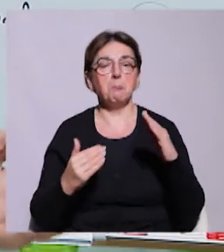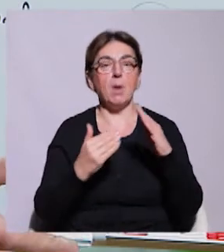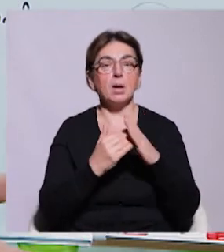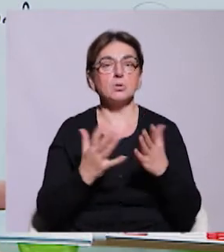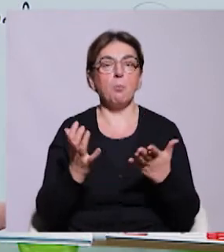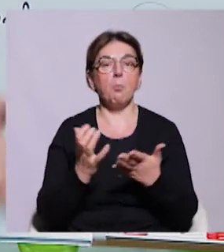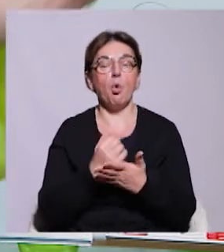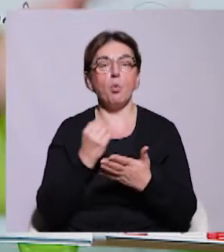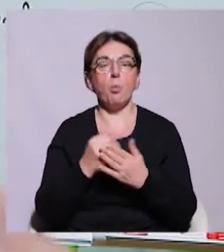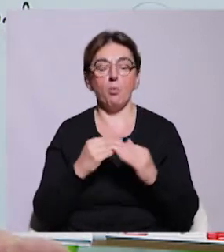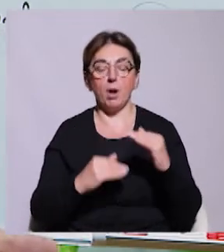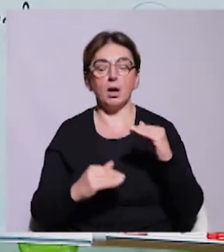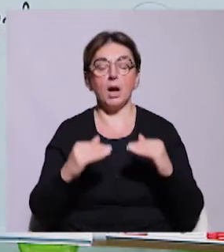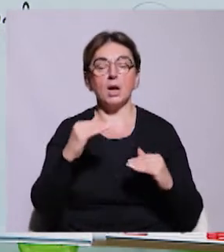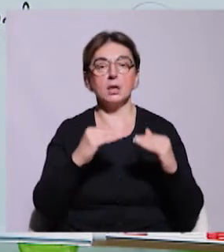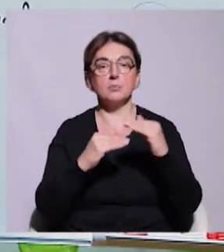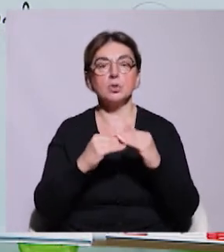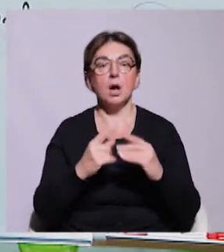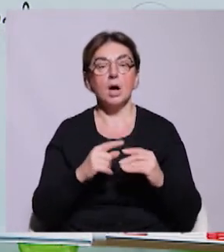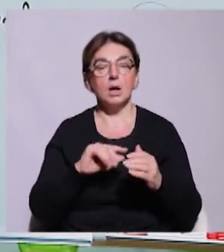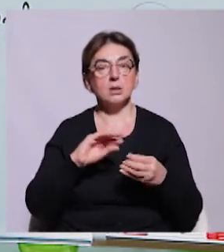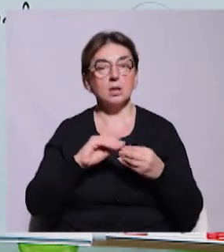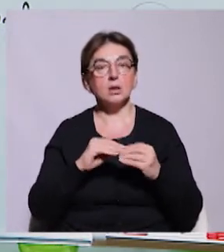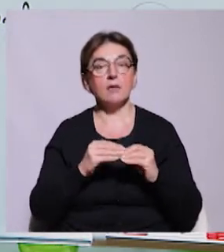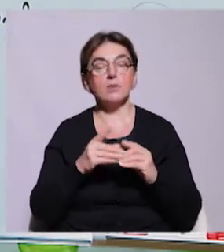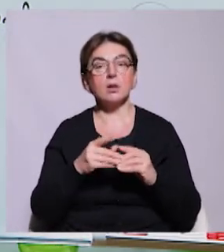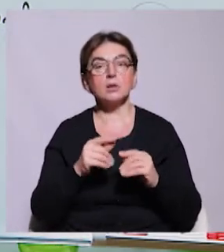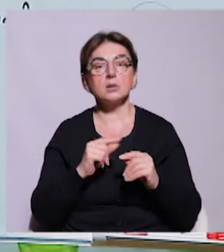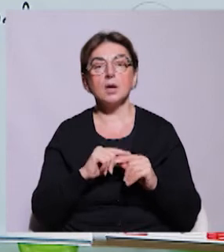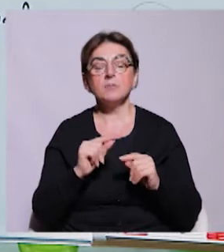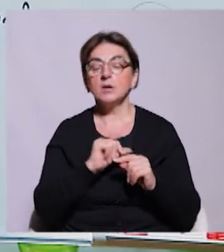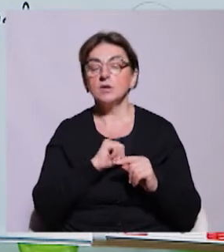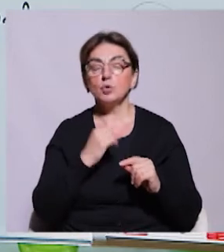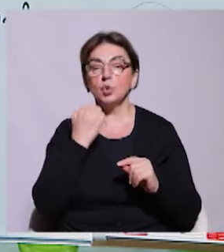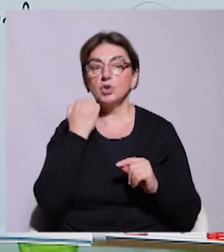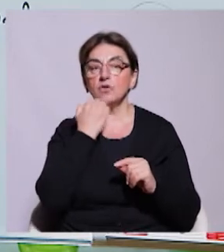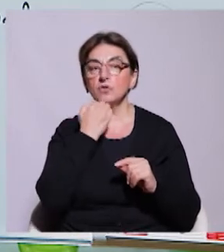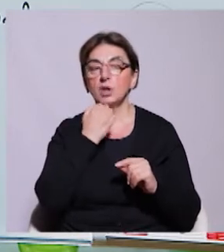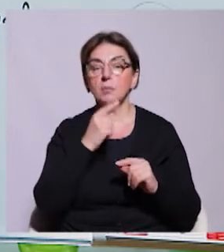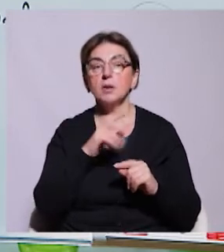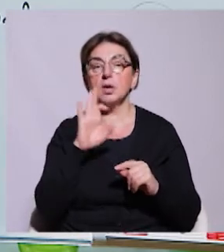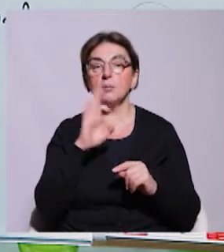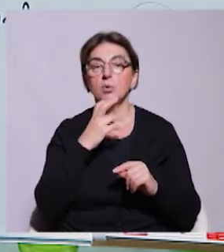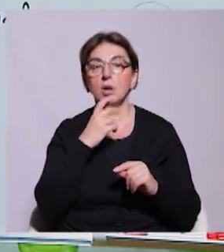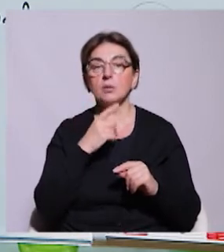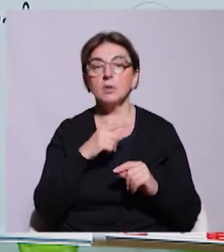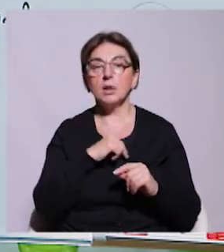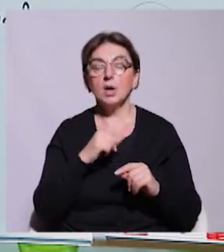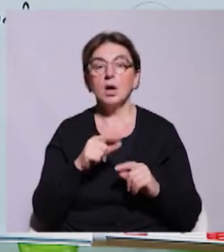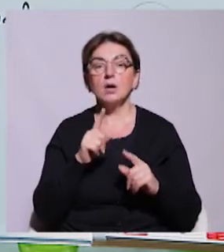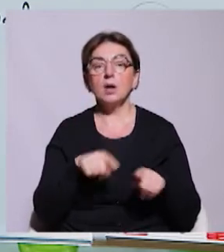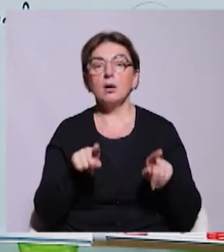მაქსიმალური რაოდენობით მოიპოვება ქანებში და აქედან გამომდინარე, ჩვენ შეგვიძლია დავასკვნოთ, რომ გარკვეული ნივთიერებები, გარკვეული